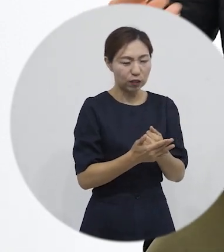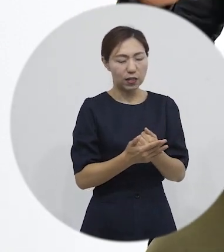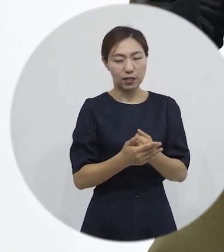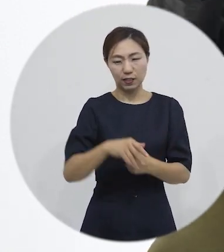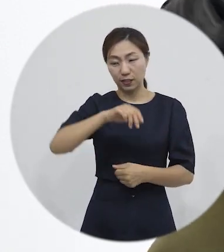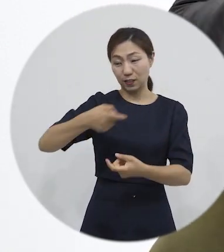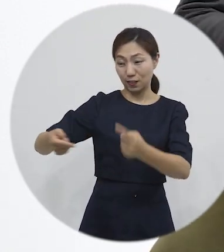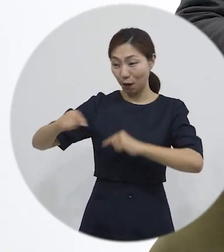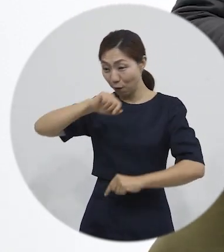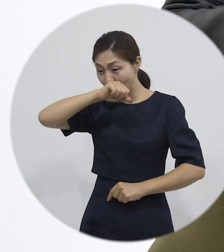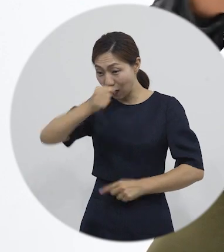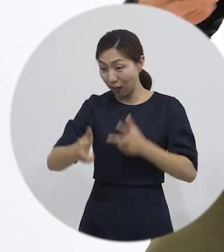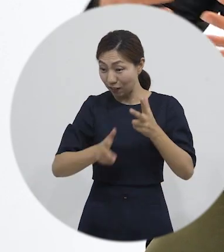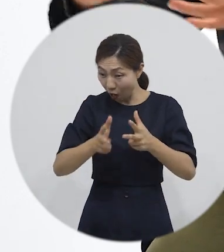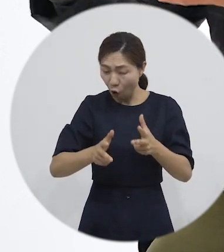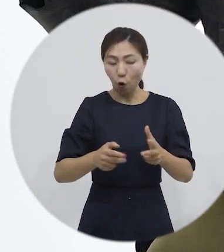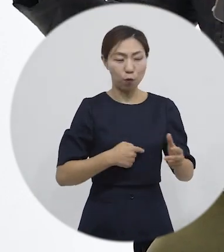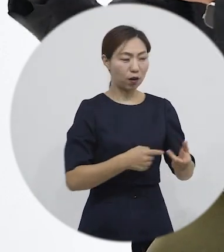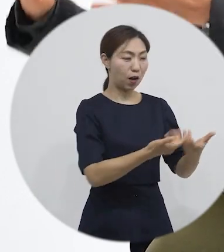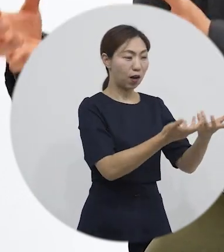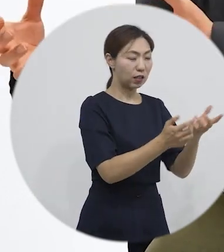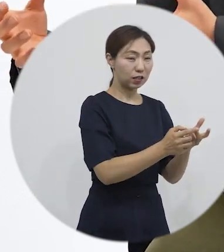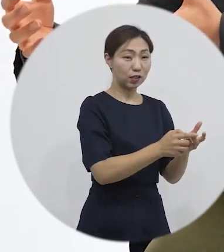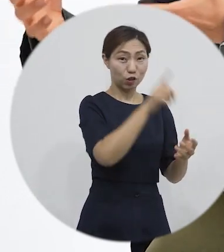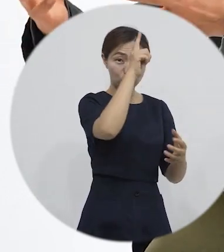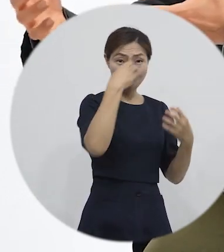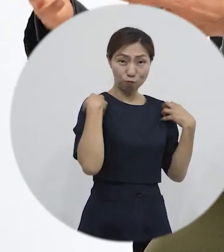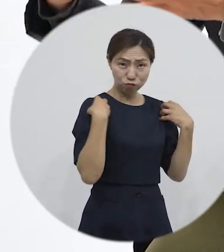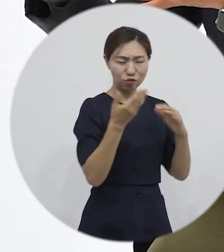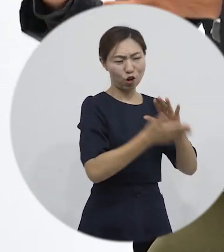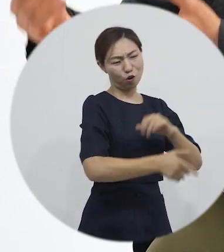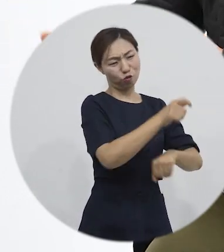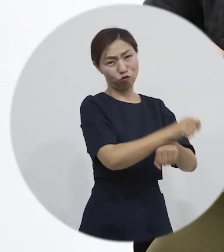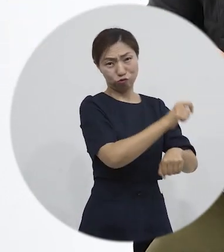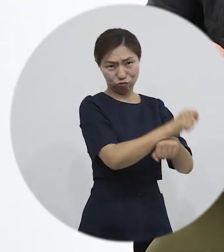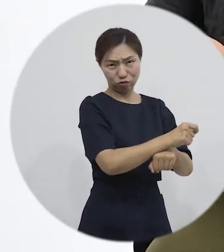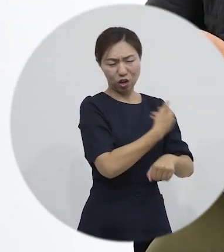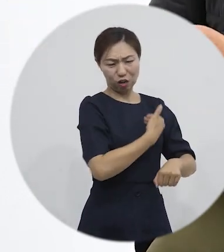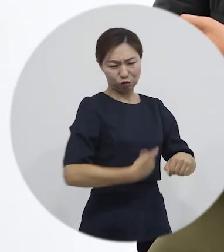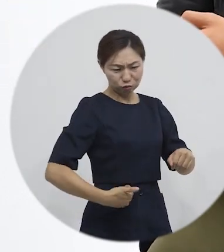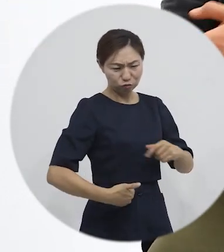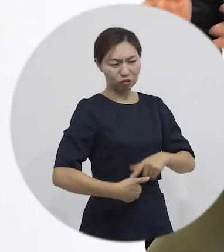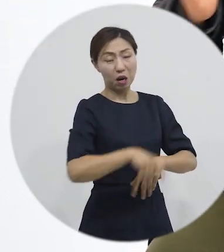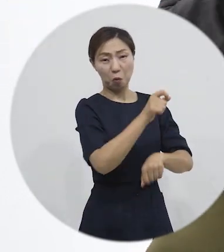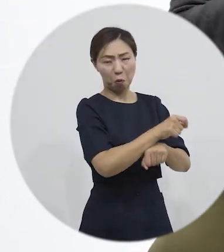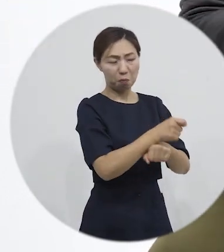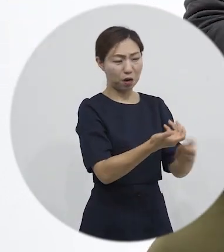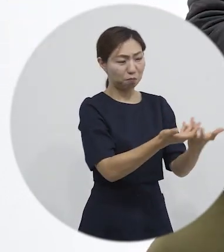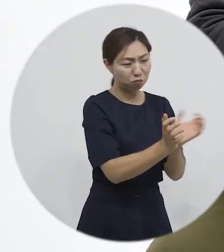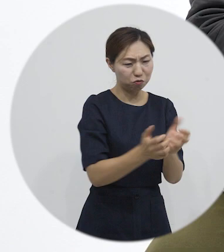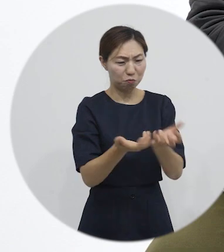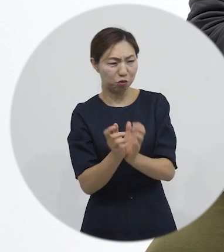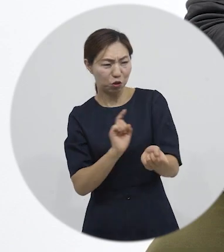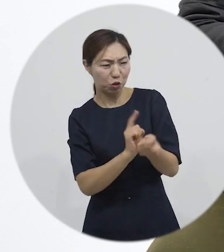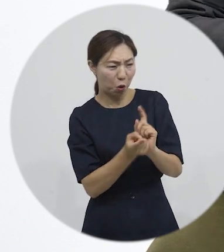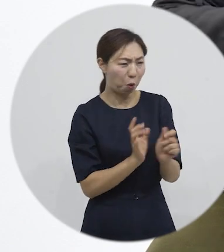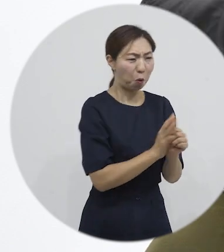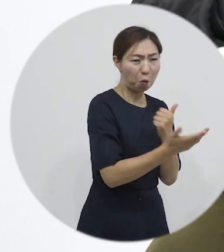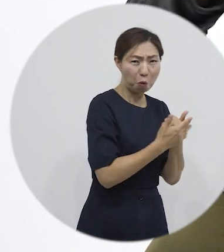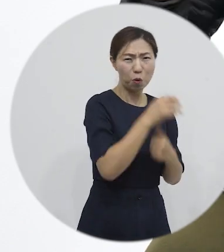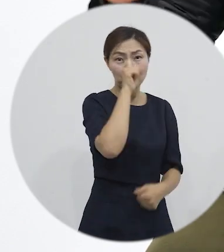써서 참여 예산 사업이면 부서 간 협력도 잘 해서 하면 제일 이상적이죠. 하지만 앞서 강조드린